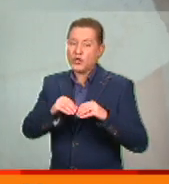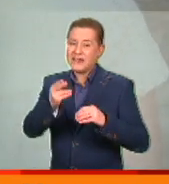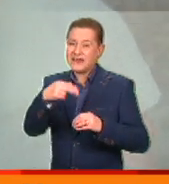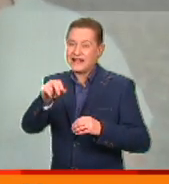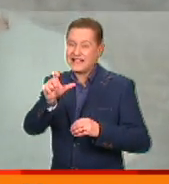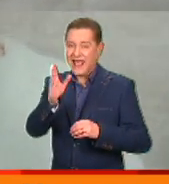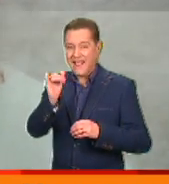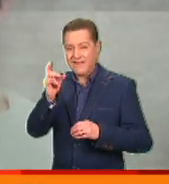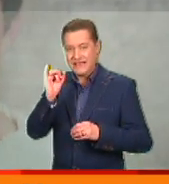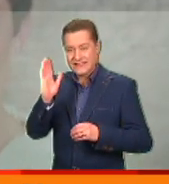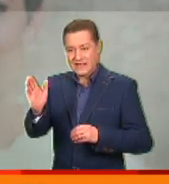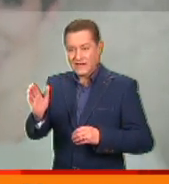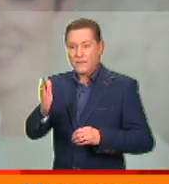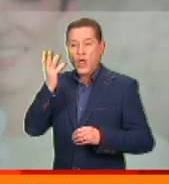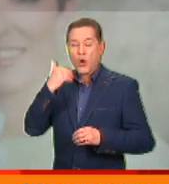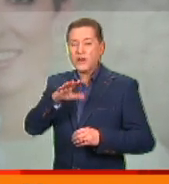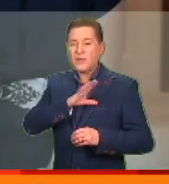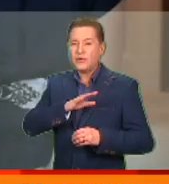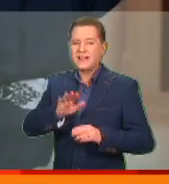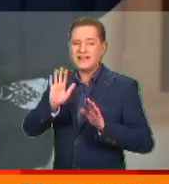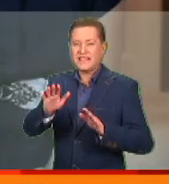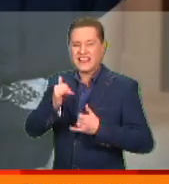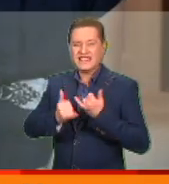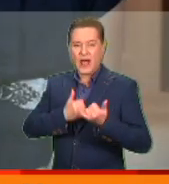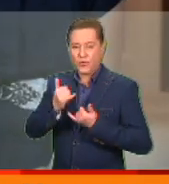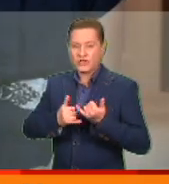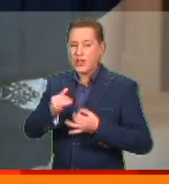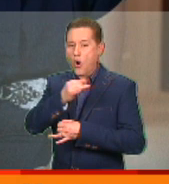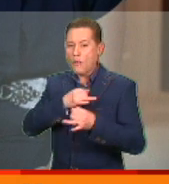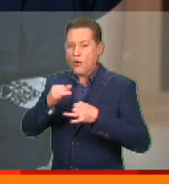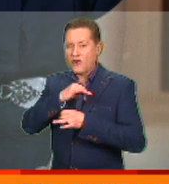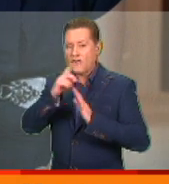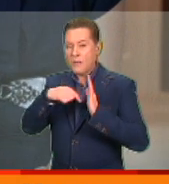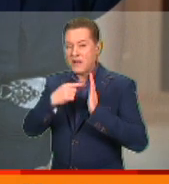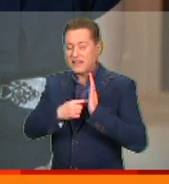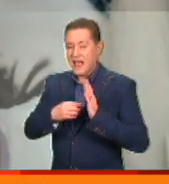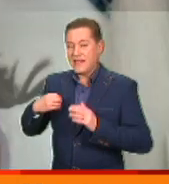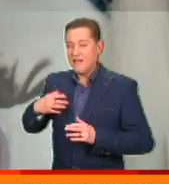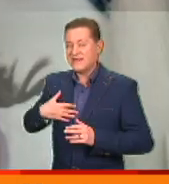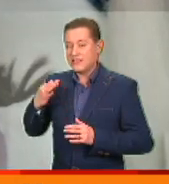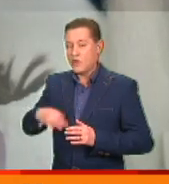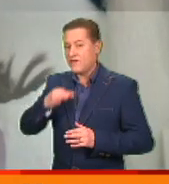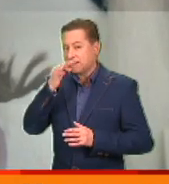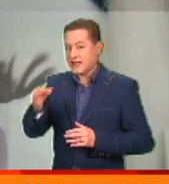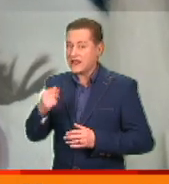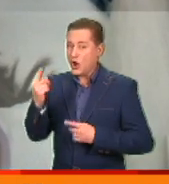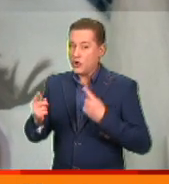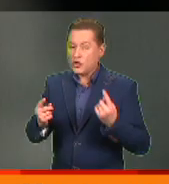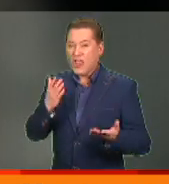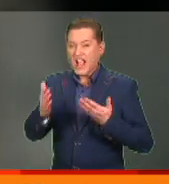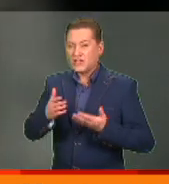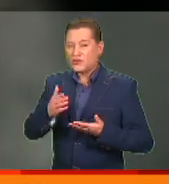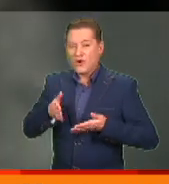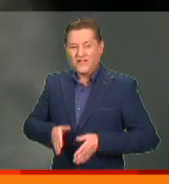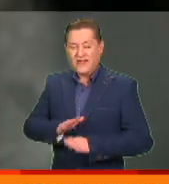actually talked about when we were engaged. Коли ми були лише заручені, ми обговорювали питання всиновлення. Ми сказали одне одному, навіть якщо ми не матимемо